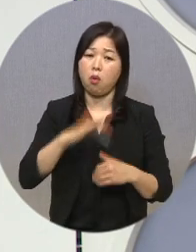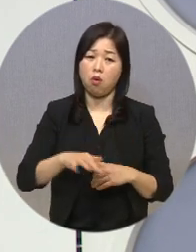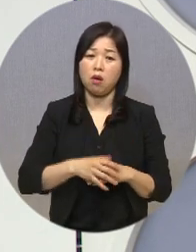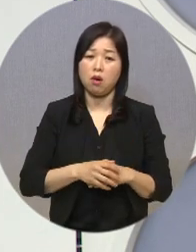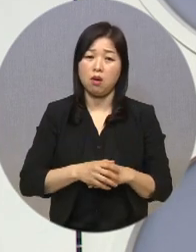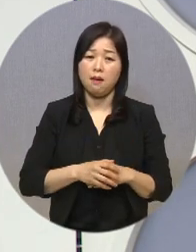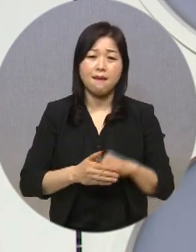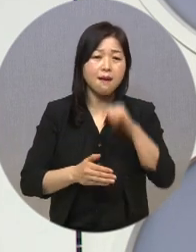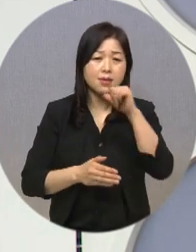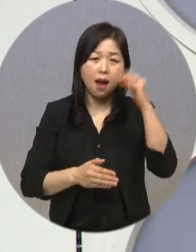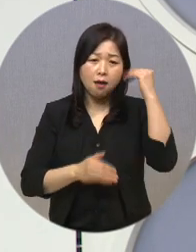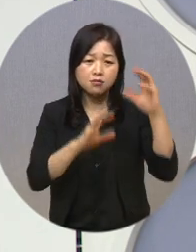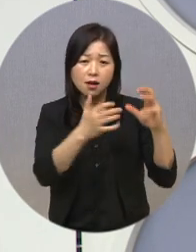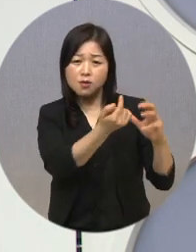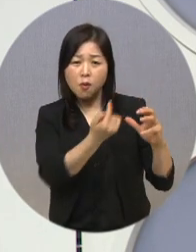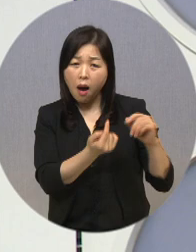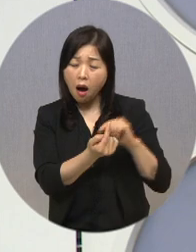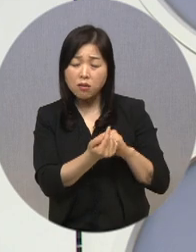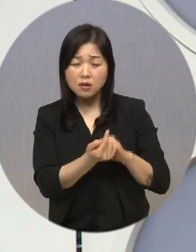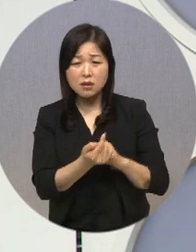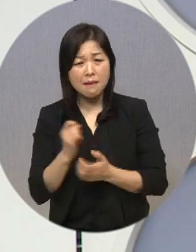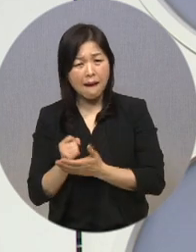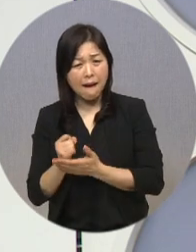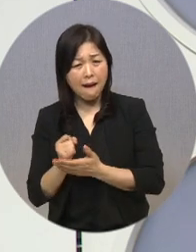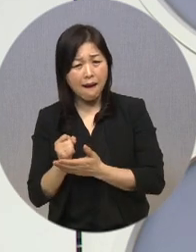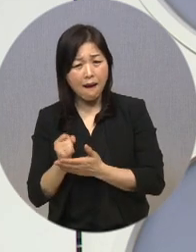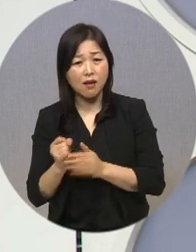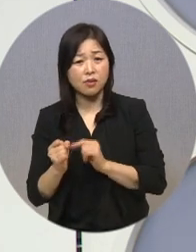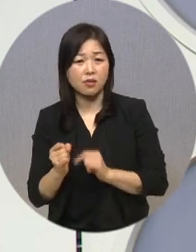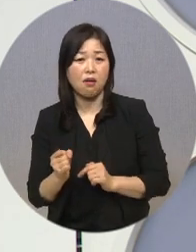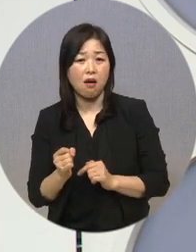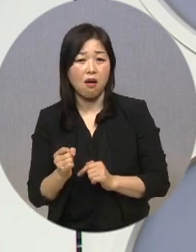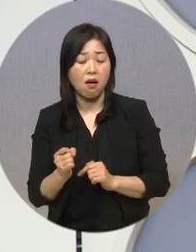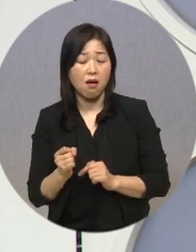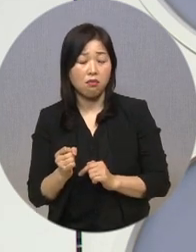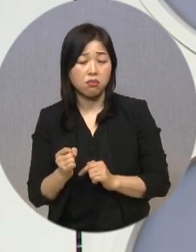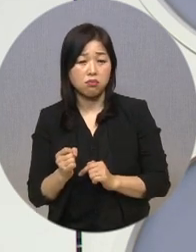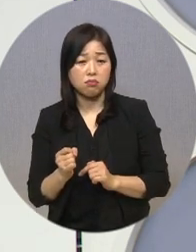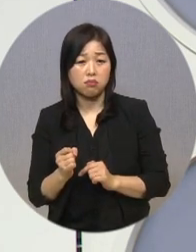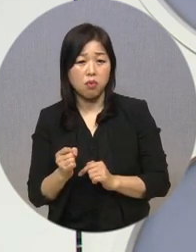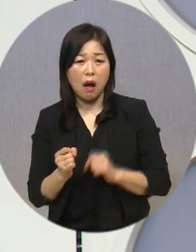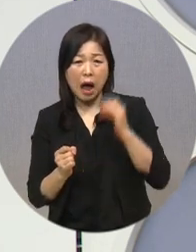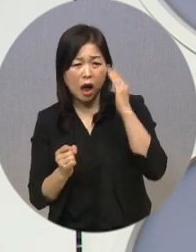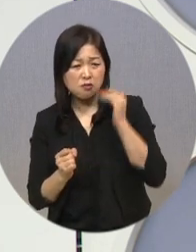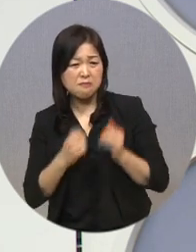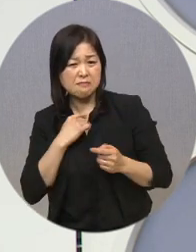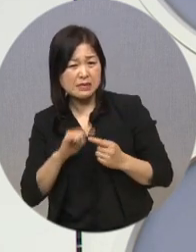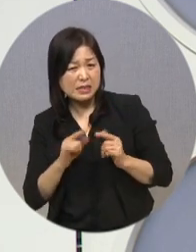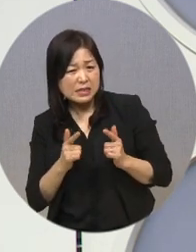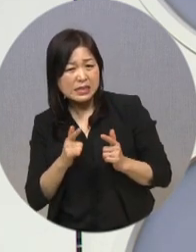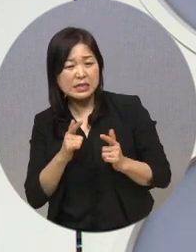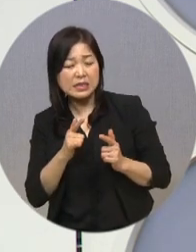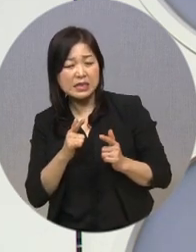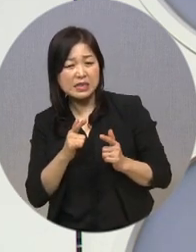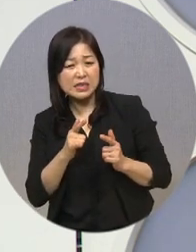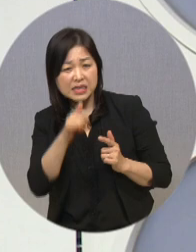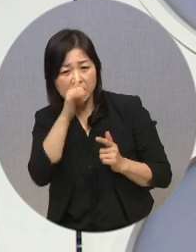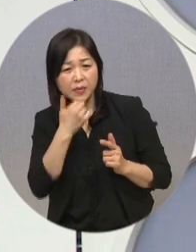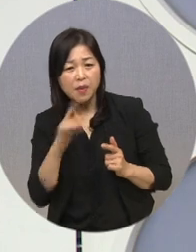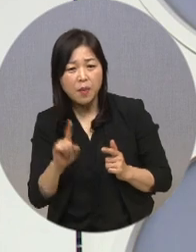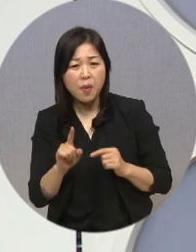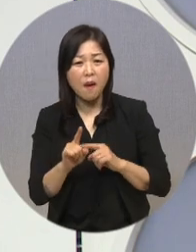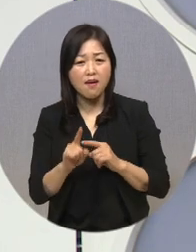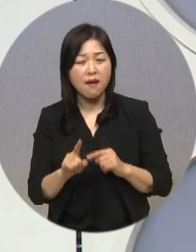한국에서 왔거나 그러지 않고 오히려 뭐 쑥덕거리면서 아이고 좀 뭐 마음에 드느니 어쩌니 내가 뭐